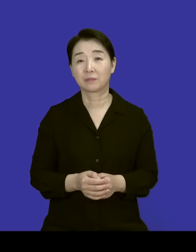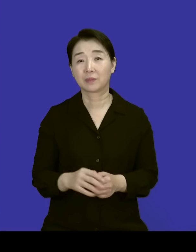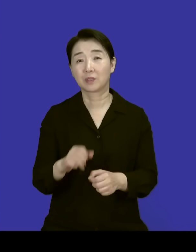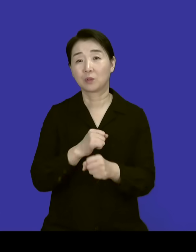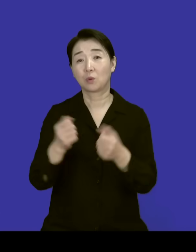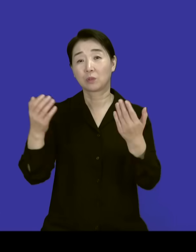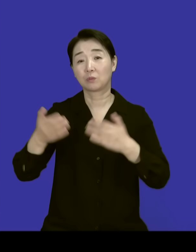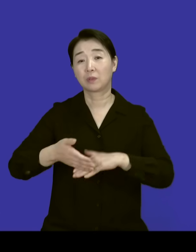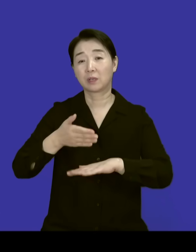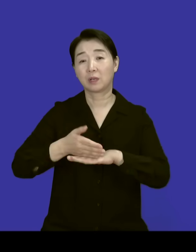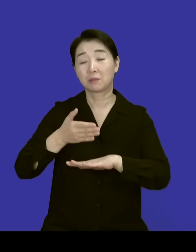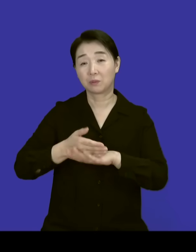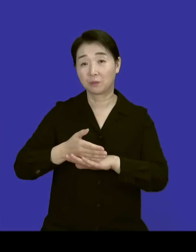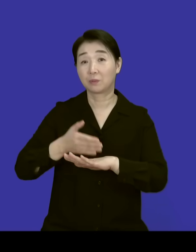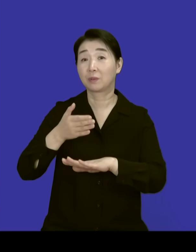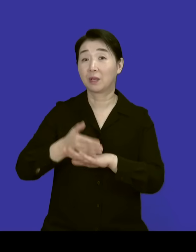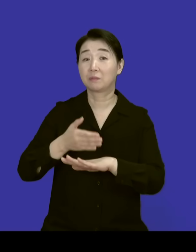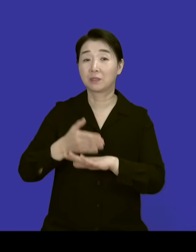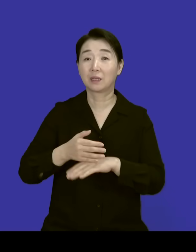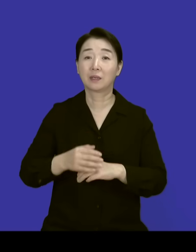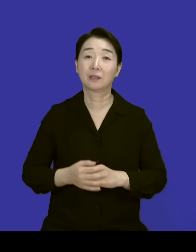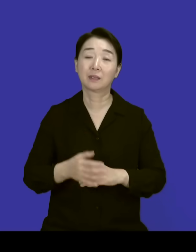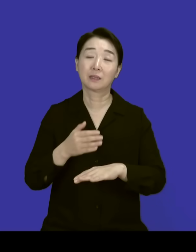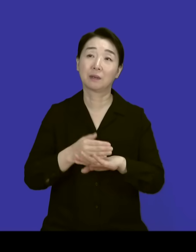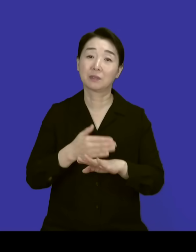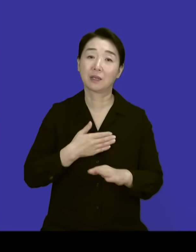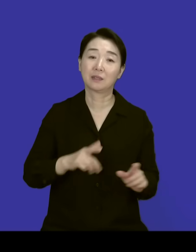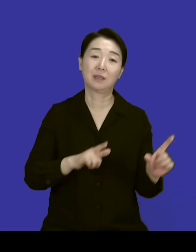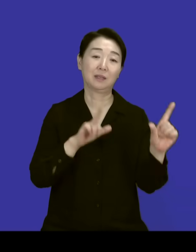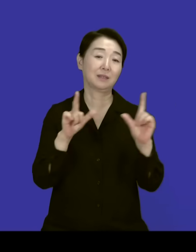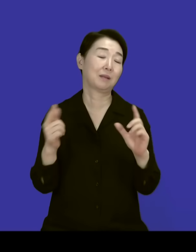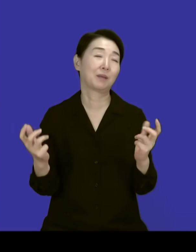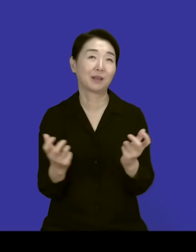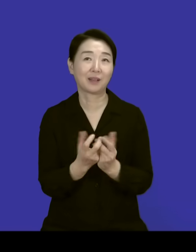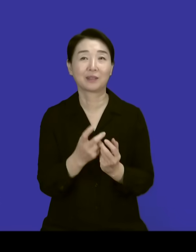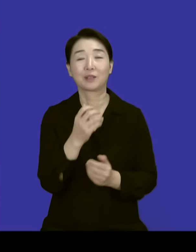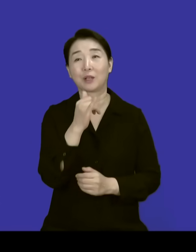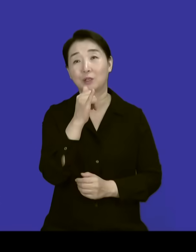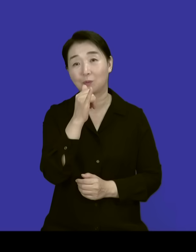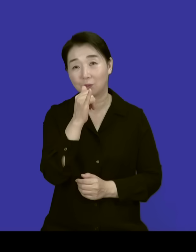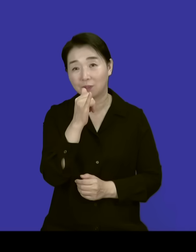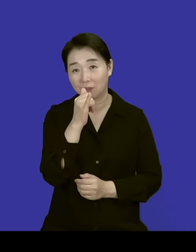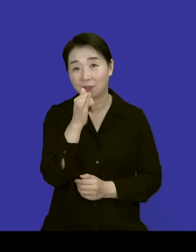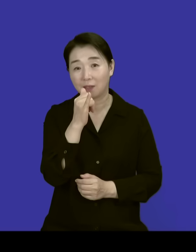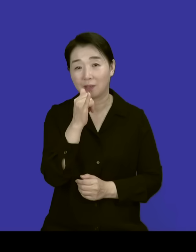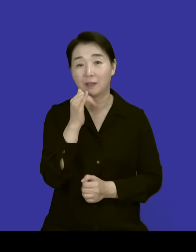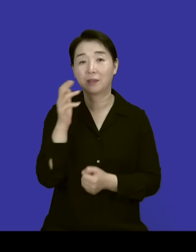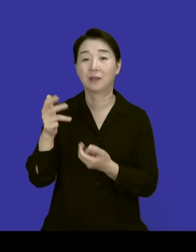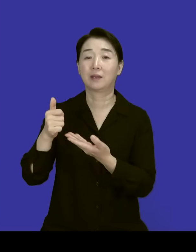용서해 주심에 감사드리고 감사합니다. 감사가 제 삶에 넘쳐날 수 있는 모든 것을 다 하나님께